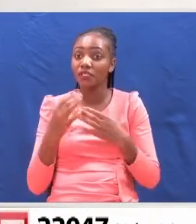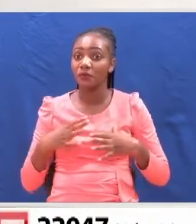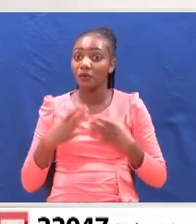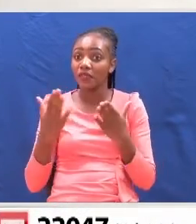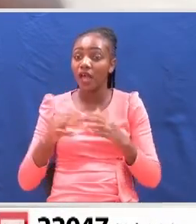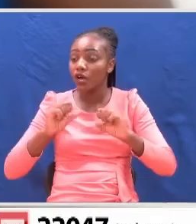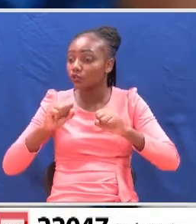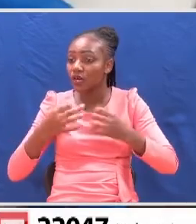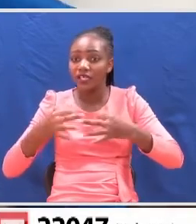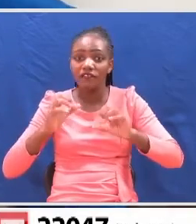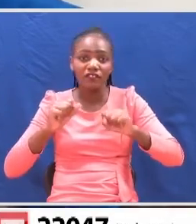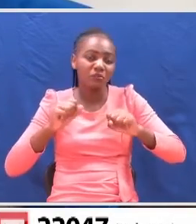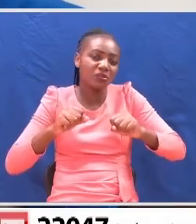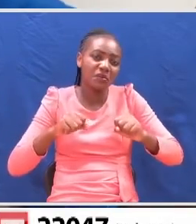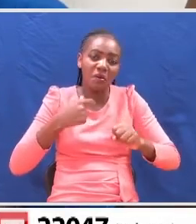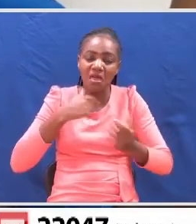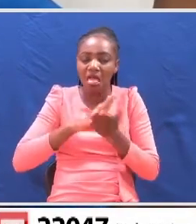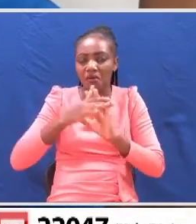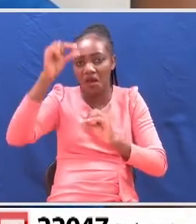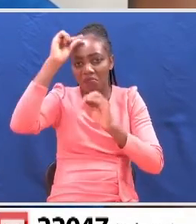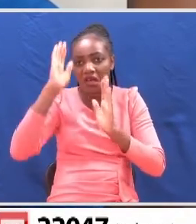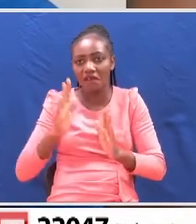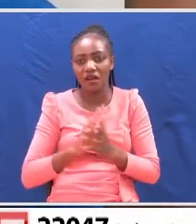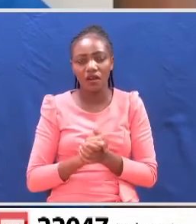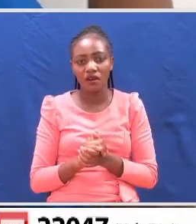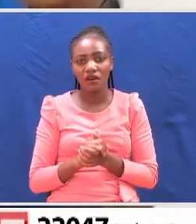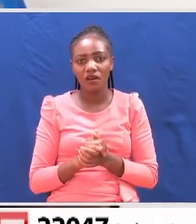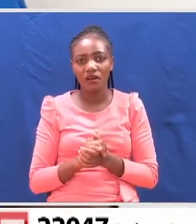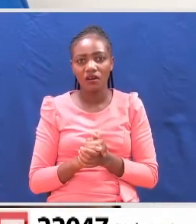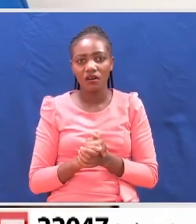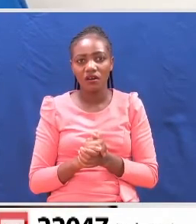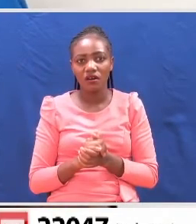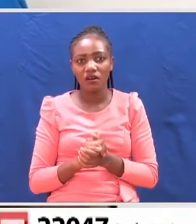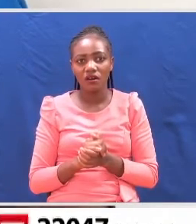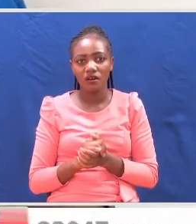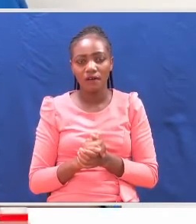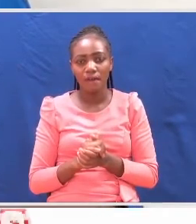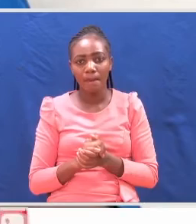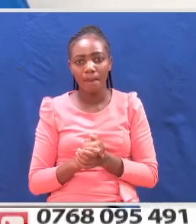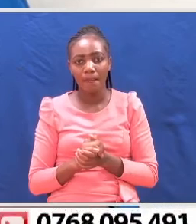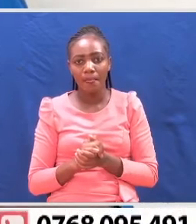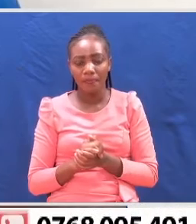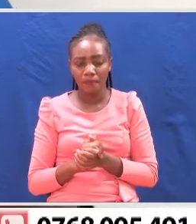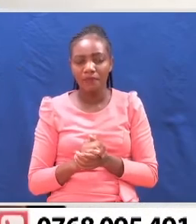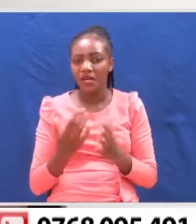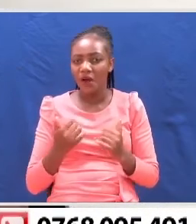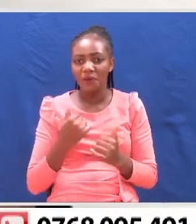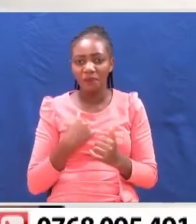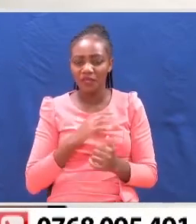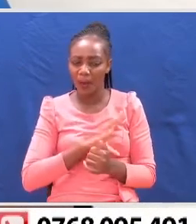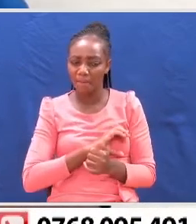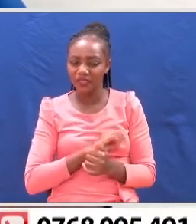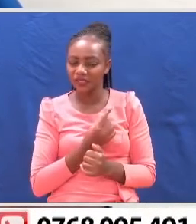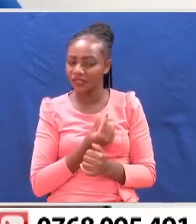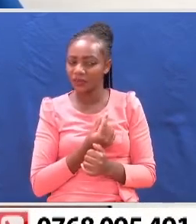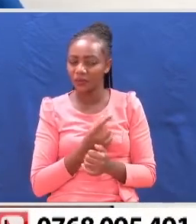kukubaliana tutakaa namna gani. Nia ya kutaka nirudi ni ipi? Nini ilifanyika wakati